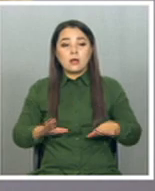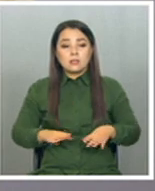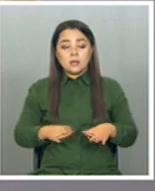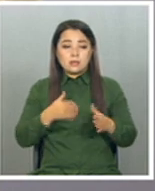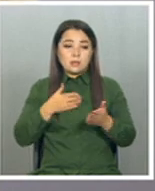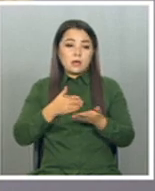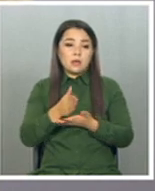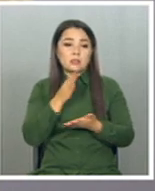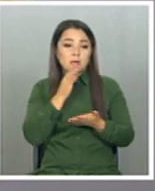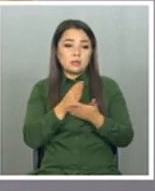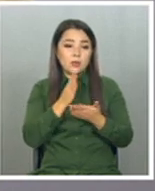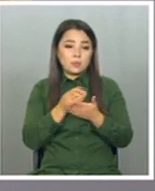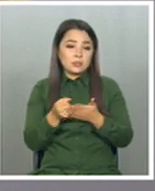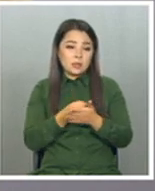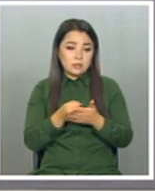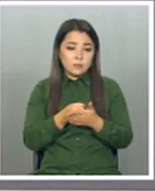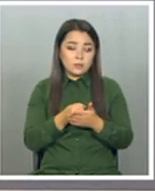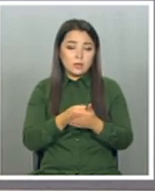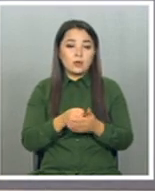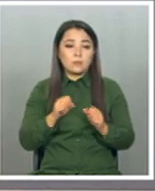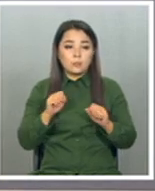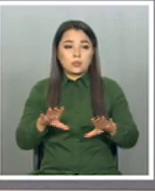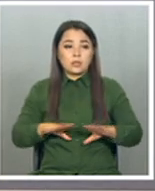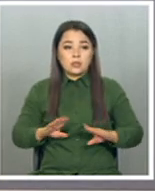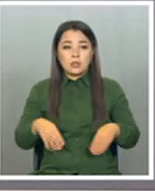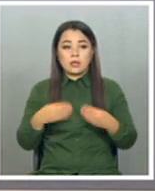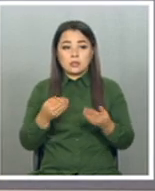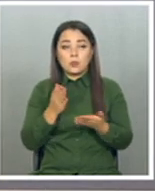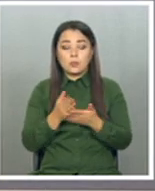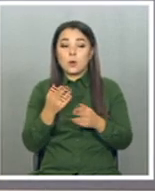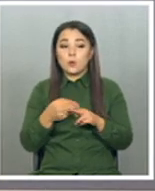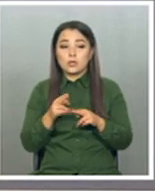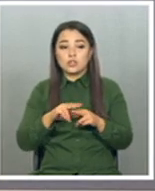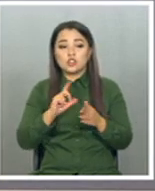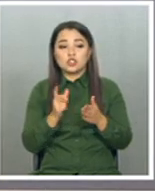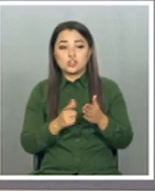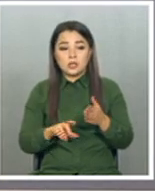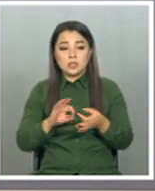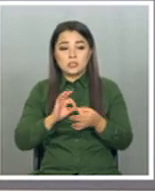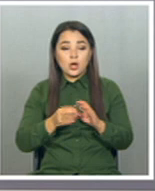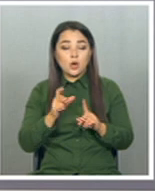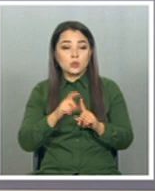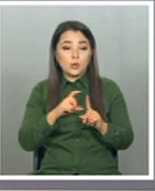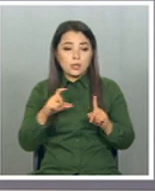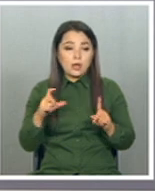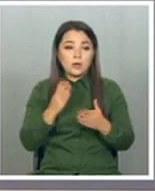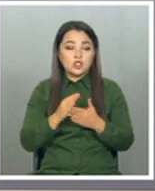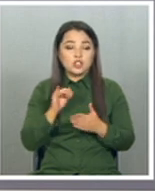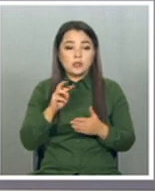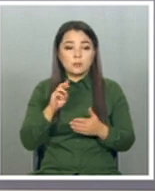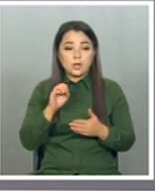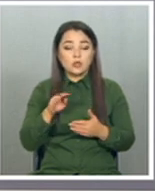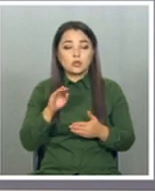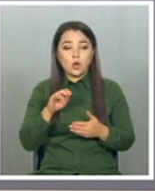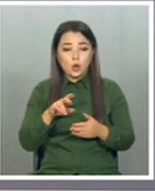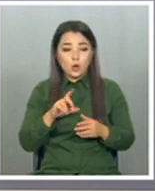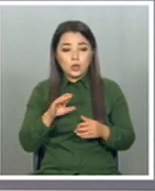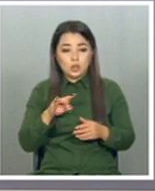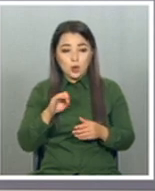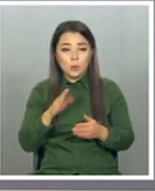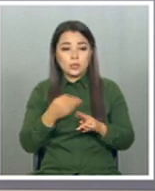кесермін, ат сауырын берермін. Бұл жыр жолдарында Жиембет жырау қайырылып қайыр